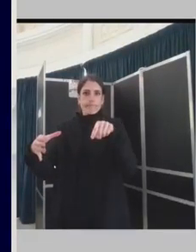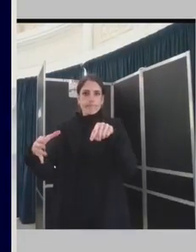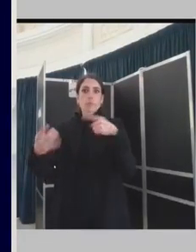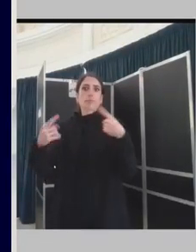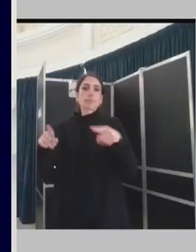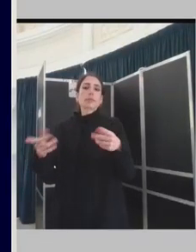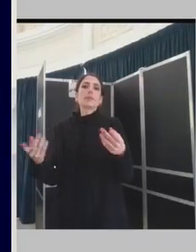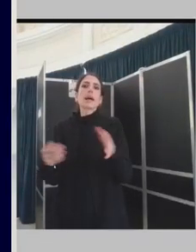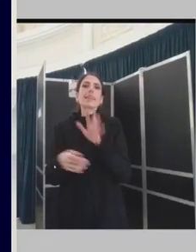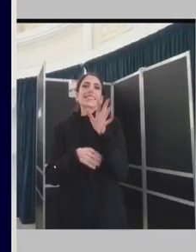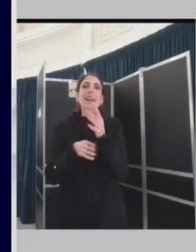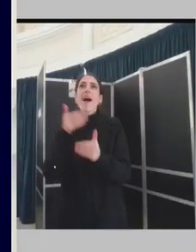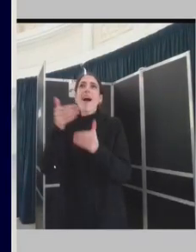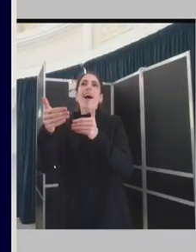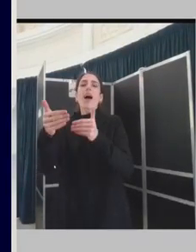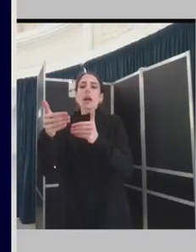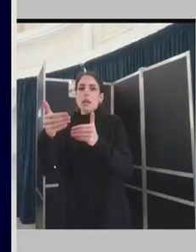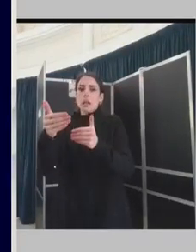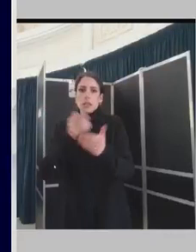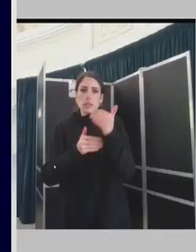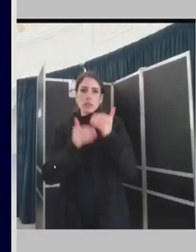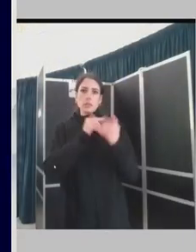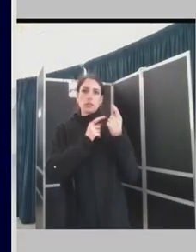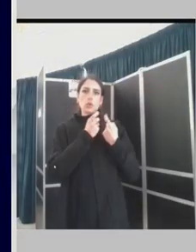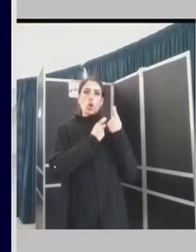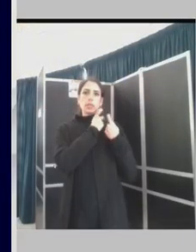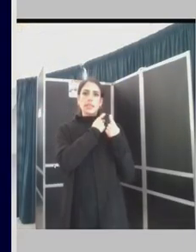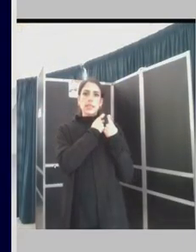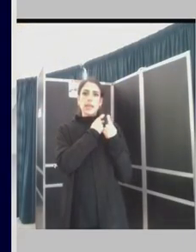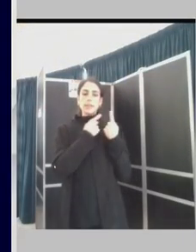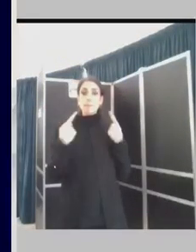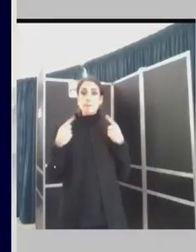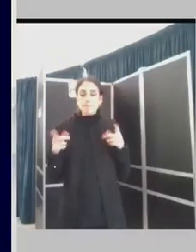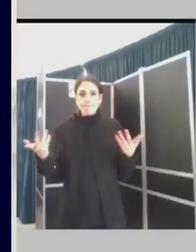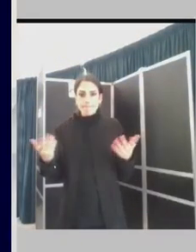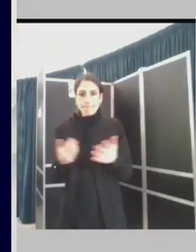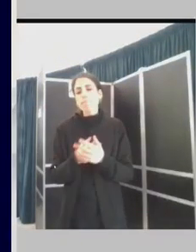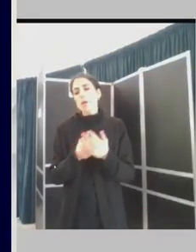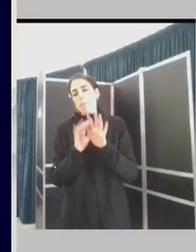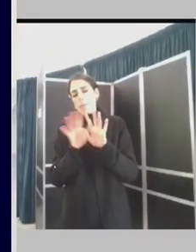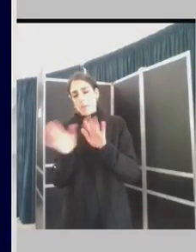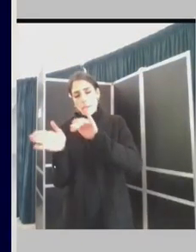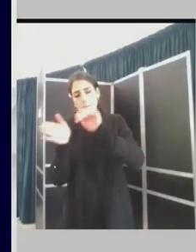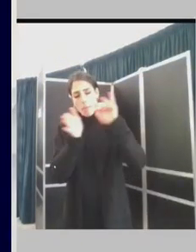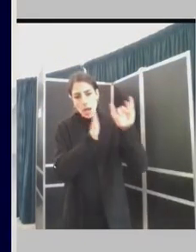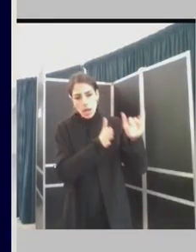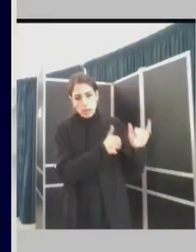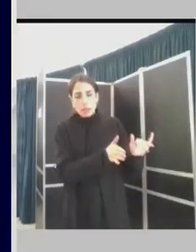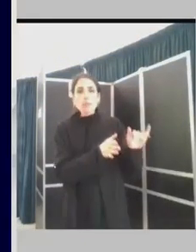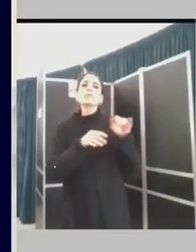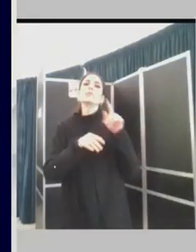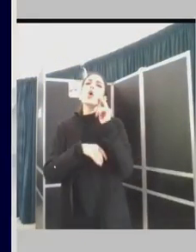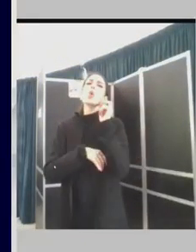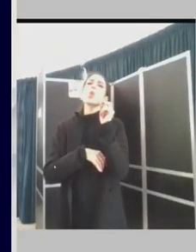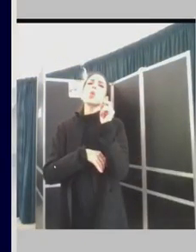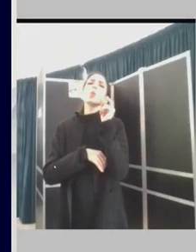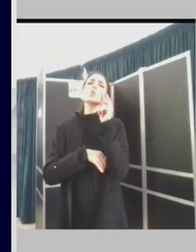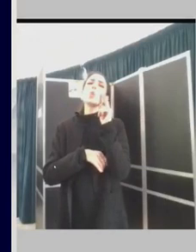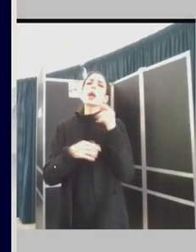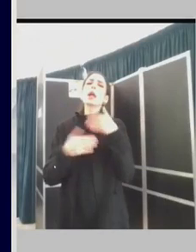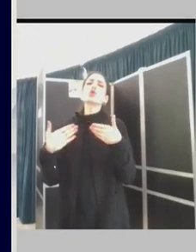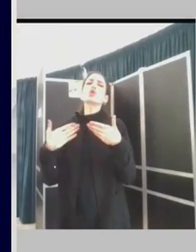Dicevo, essendo la cultura del soccorso una cultura centrale, perché non lascia soltanto in sé il discorso di come usare un